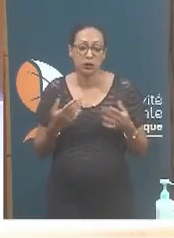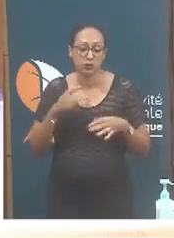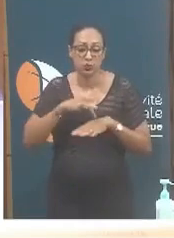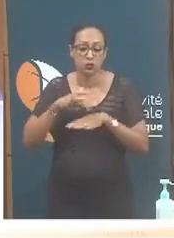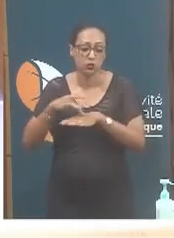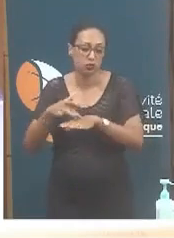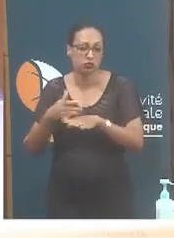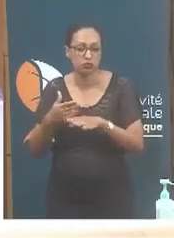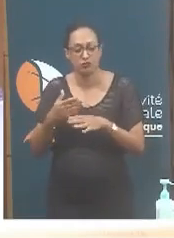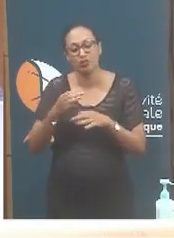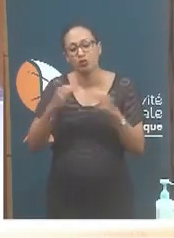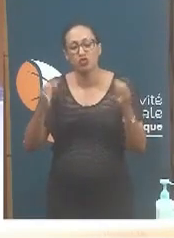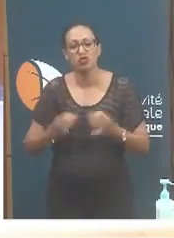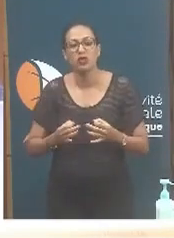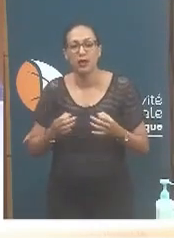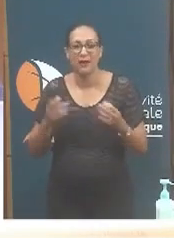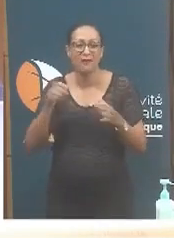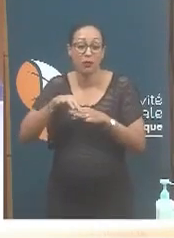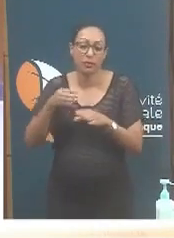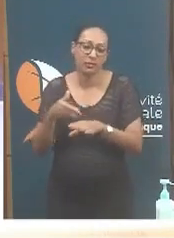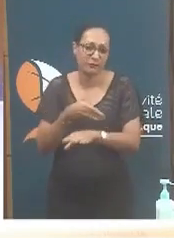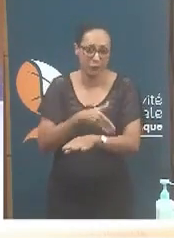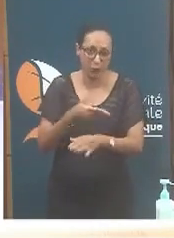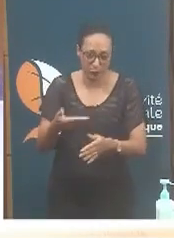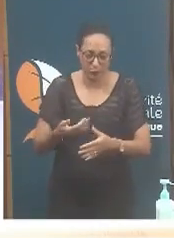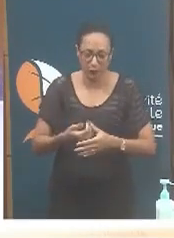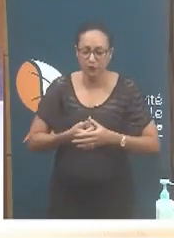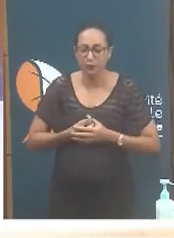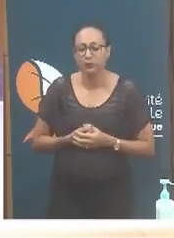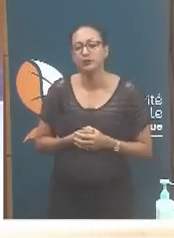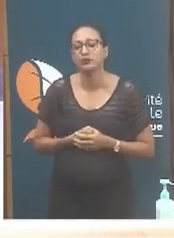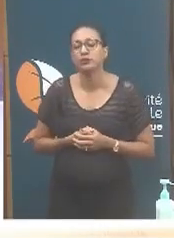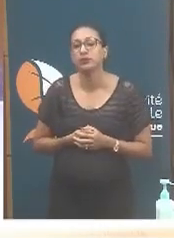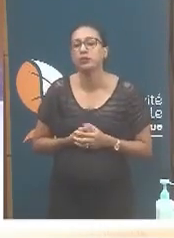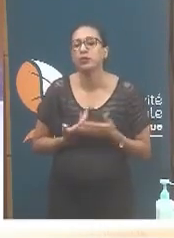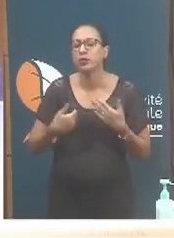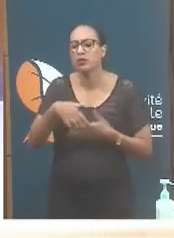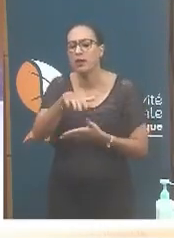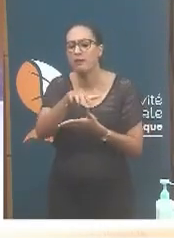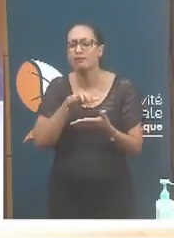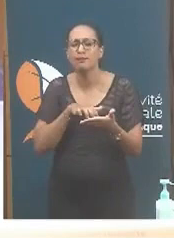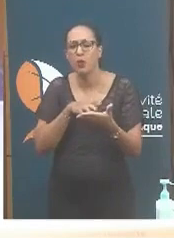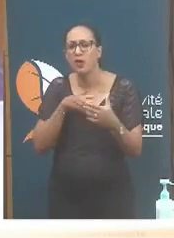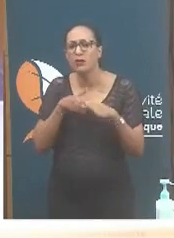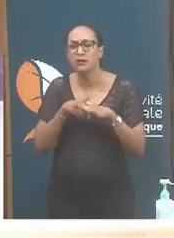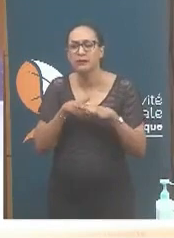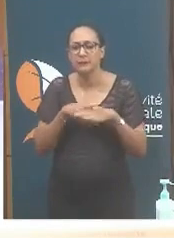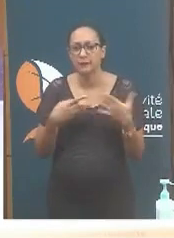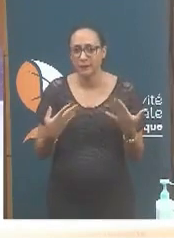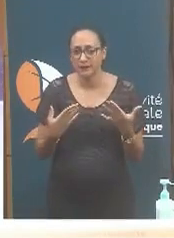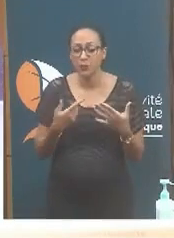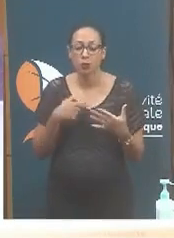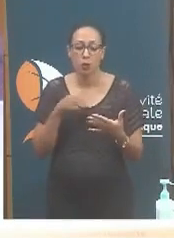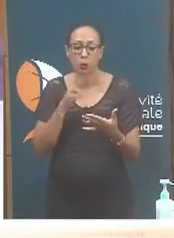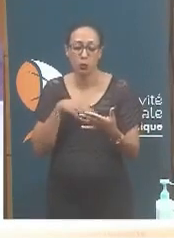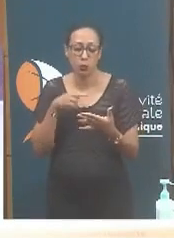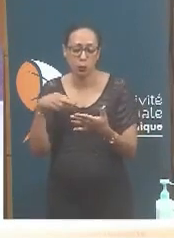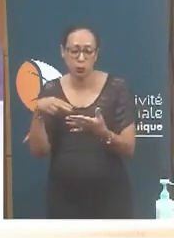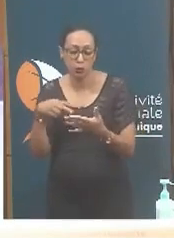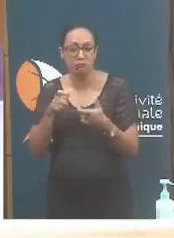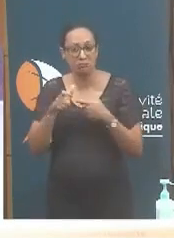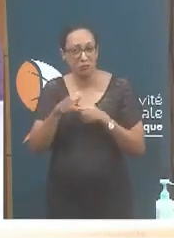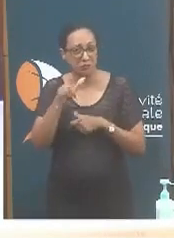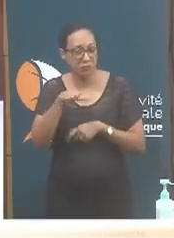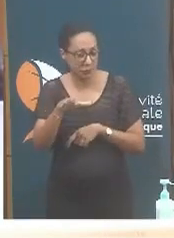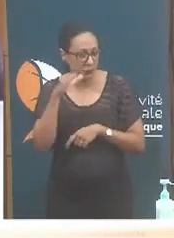le vote du budget. J'ai vu que le rapport introductif, quand je l'ai lu, ensuite que j'écoute,